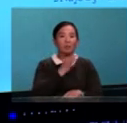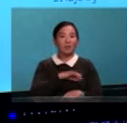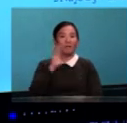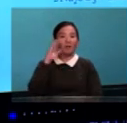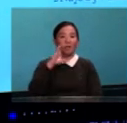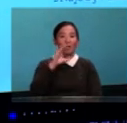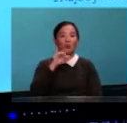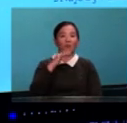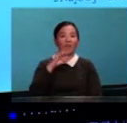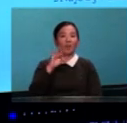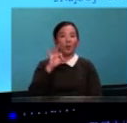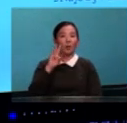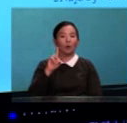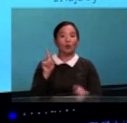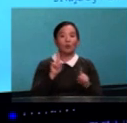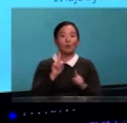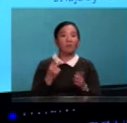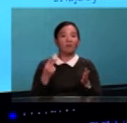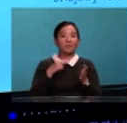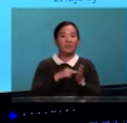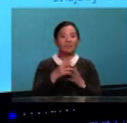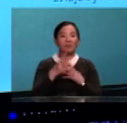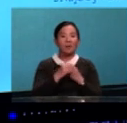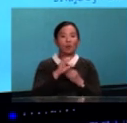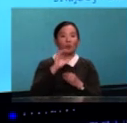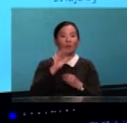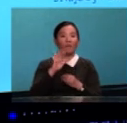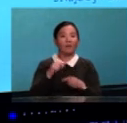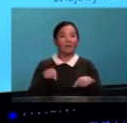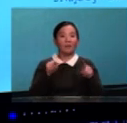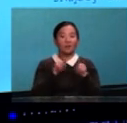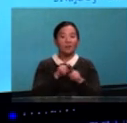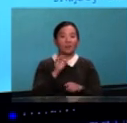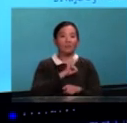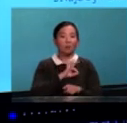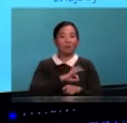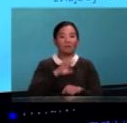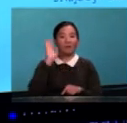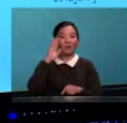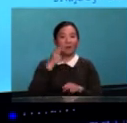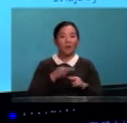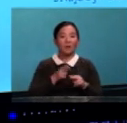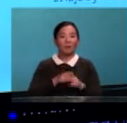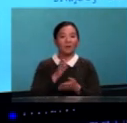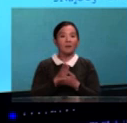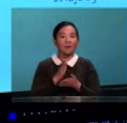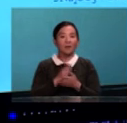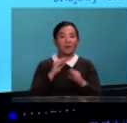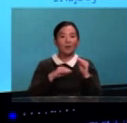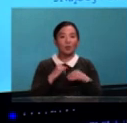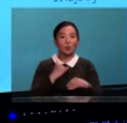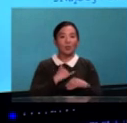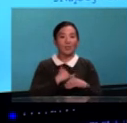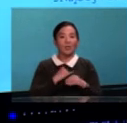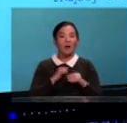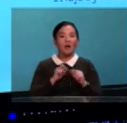В сульфид ионе, для того, чтобы он превратился у нас с вами в сульфат ион, также использовалась вода. При этом в данных реакциях у нас